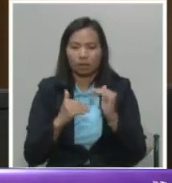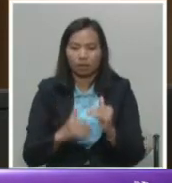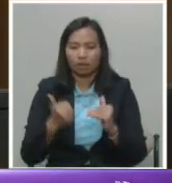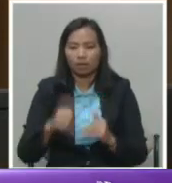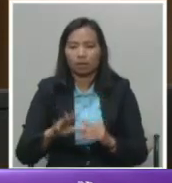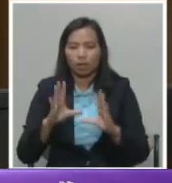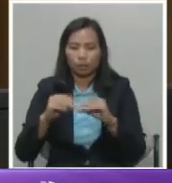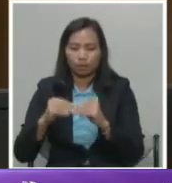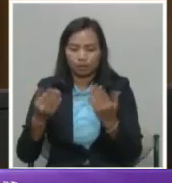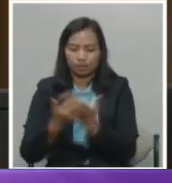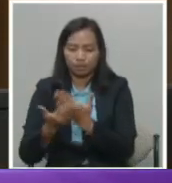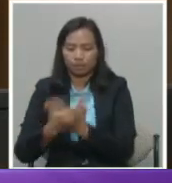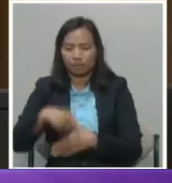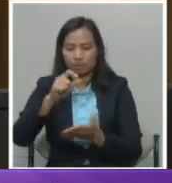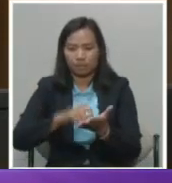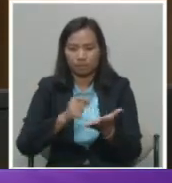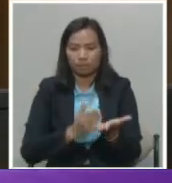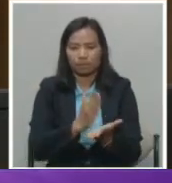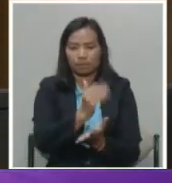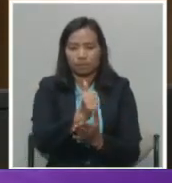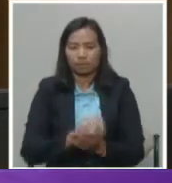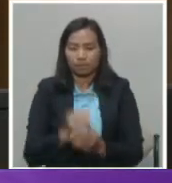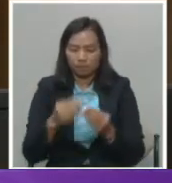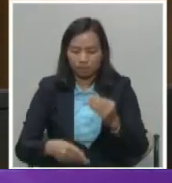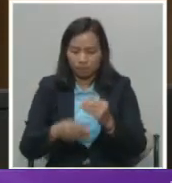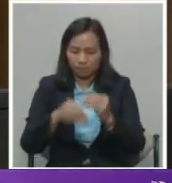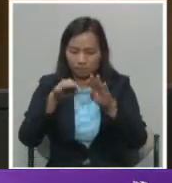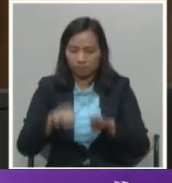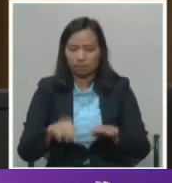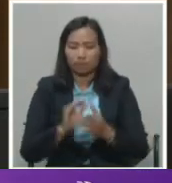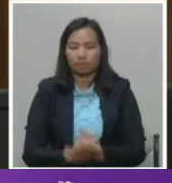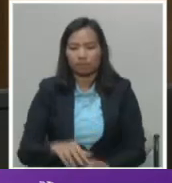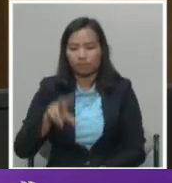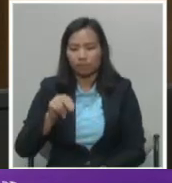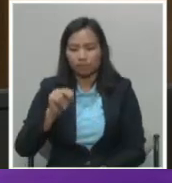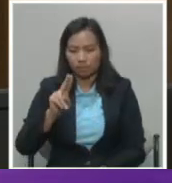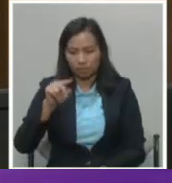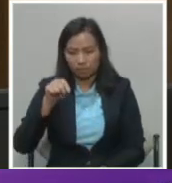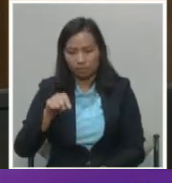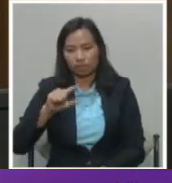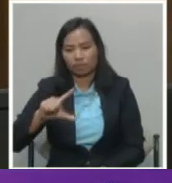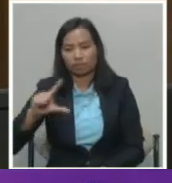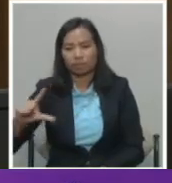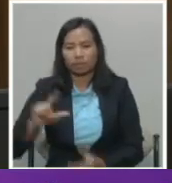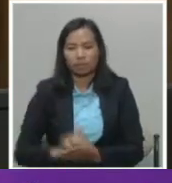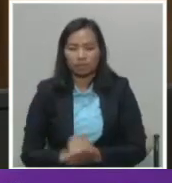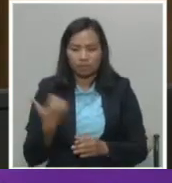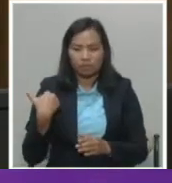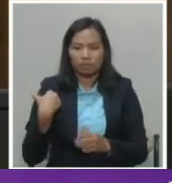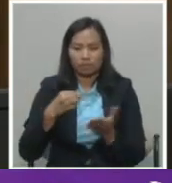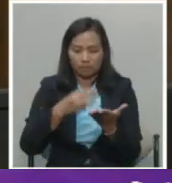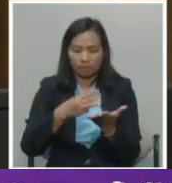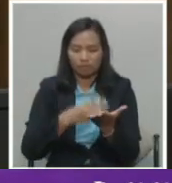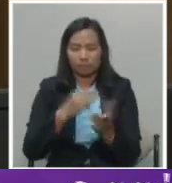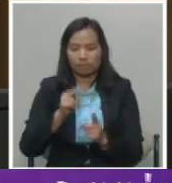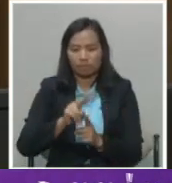ชุมมีการเปลี่ยนแปลงอนุมัติขึ้นมามันยอดจะเพิ่มนะครับเพราะนั้น 3.2 ล้านเนี่ยถ้าสมมติว่าลงได้ตามนี้มันก็อยู่ในวาระที่2ของท่